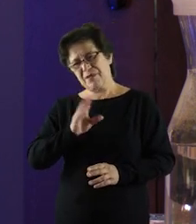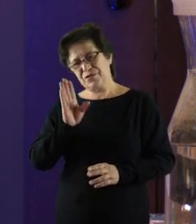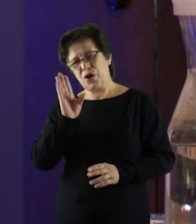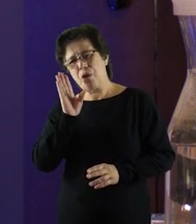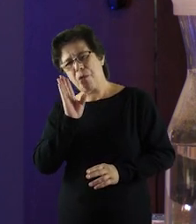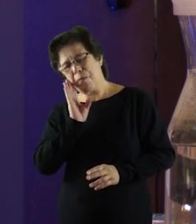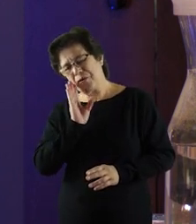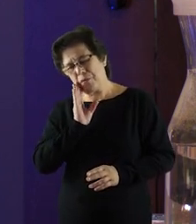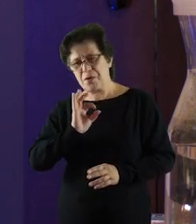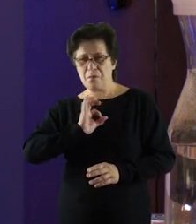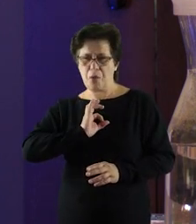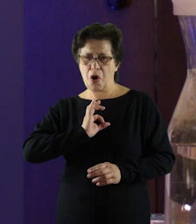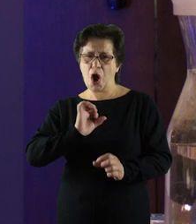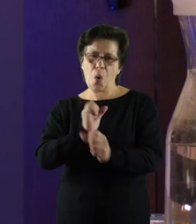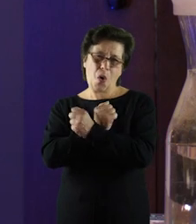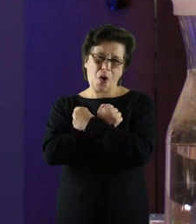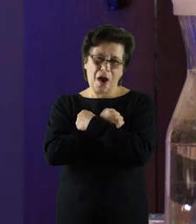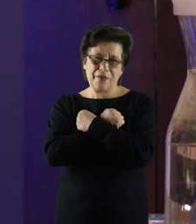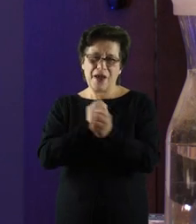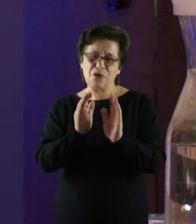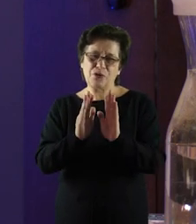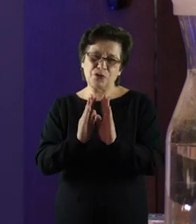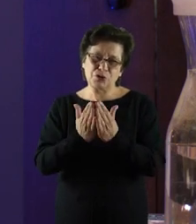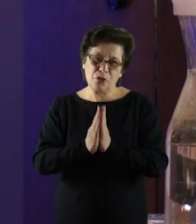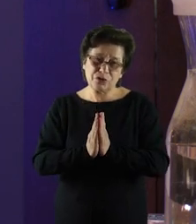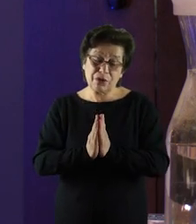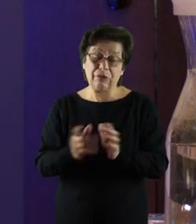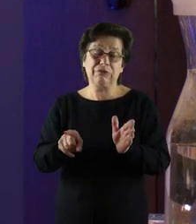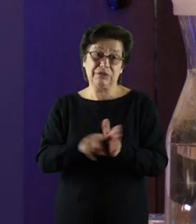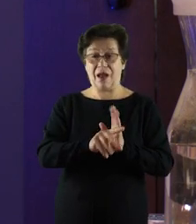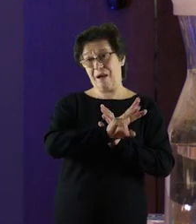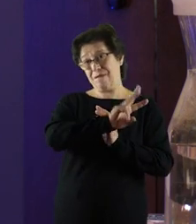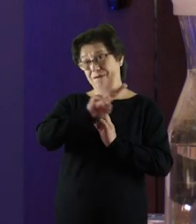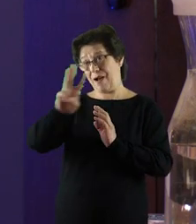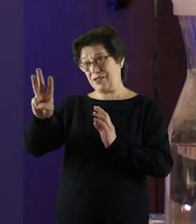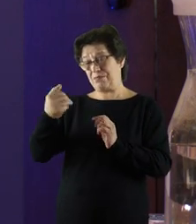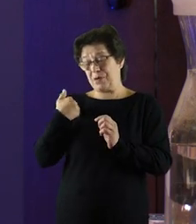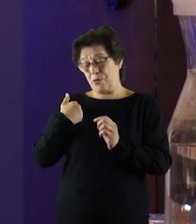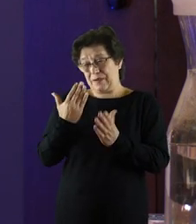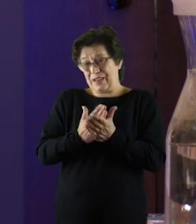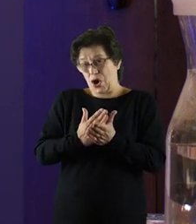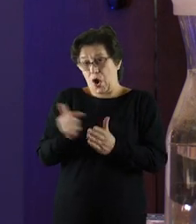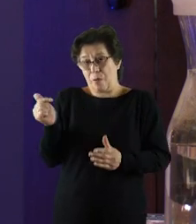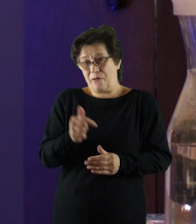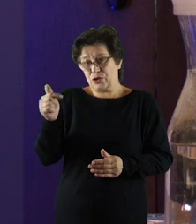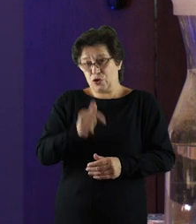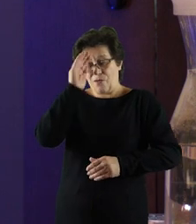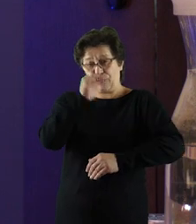moja ukochana książka dla was była tylko lekturą, ale może się mylę. Pierwszą książką, którą